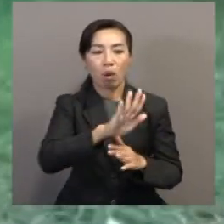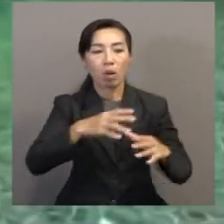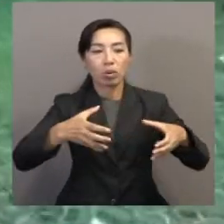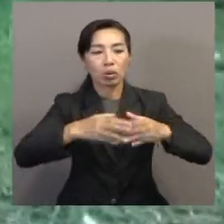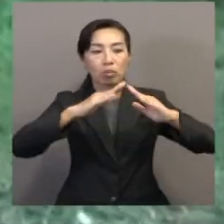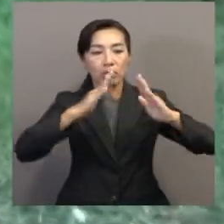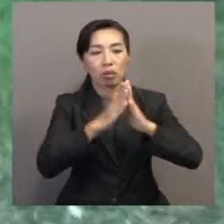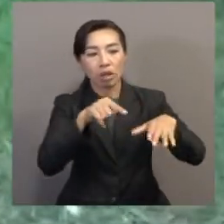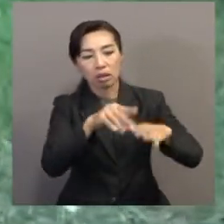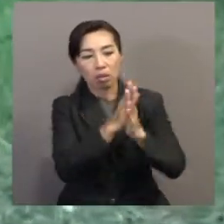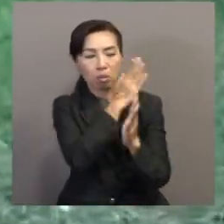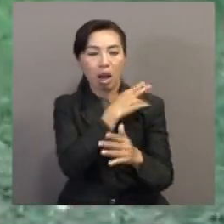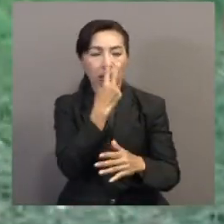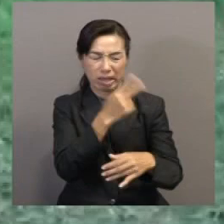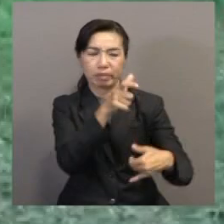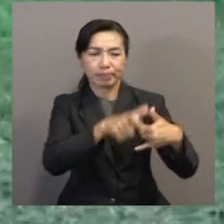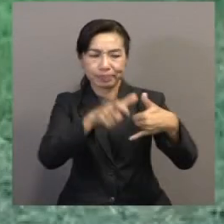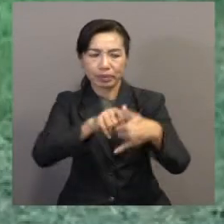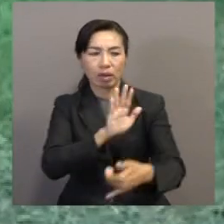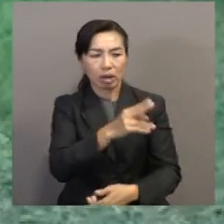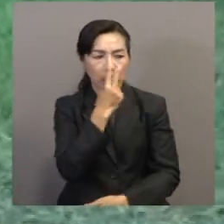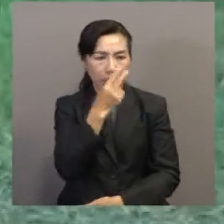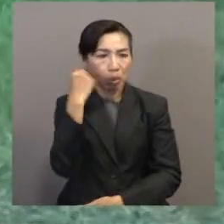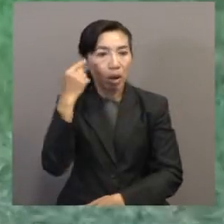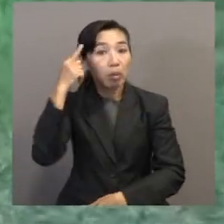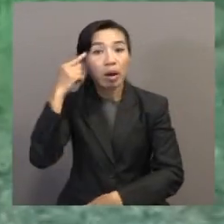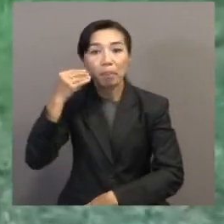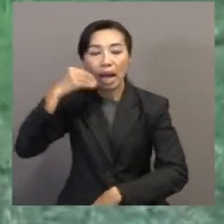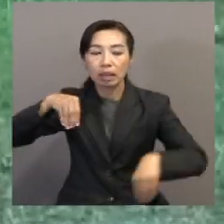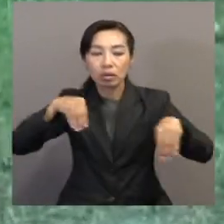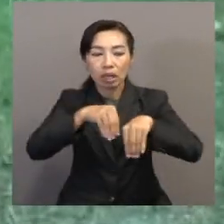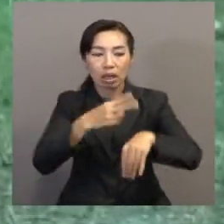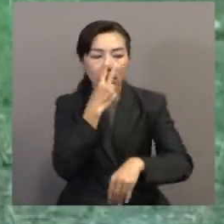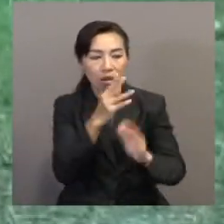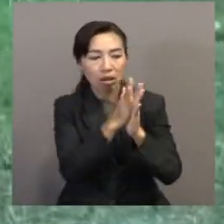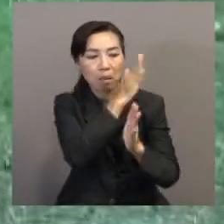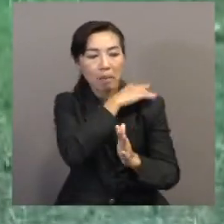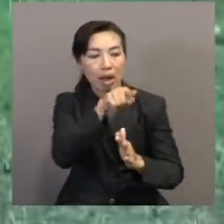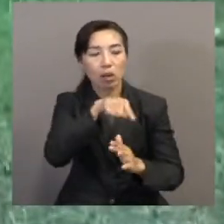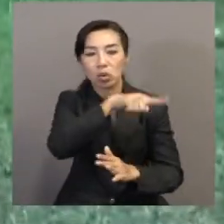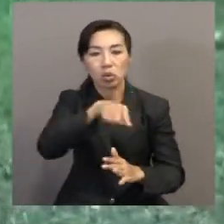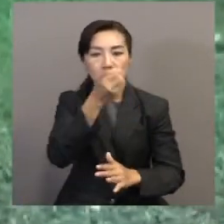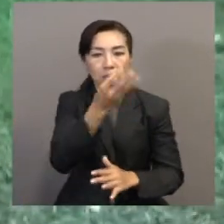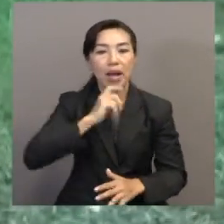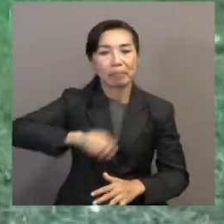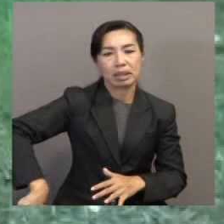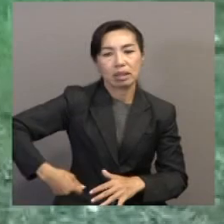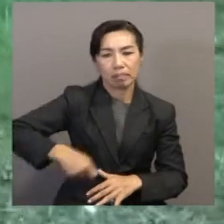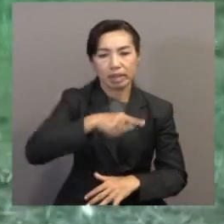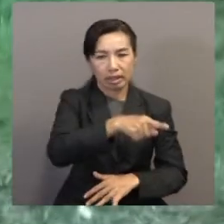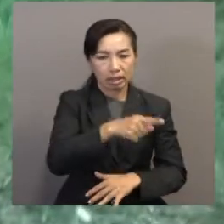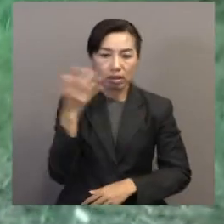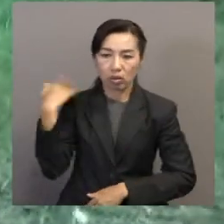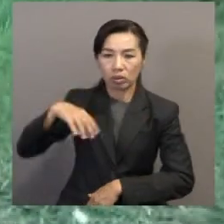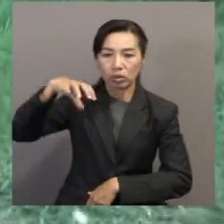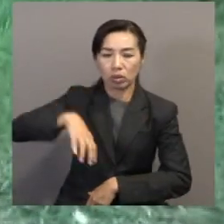อดค่ะเห็นมานานแล้วเพราะว่าหลังบ้านอยู่ติดกันเลยพระส่วนมากเป็นพระเขมรประมาณ2เดือนที่ผ่านมากรมศาสน